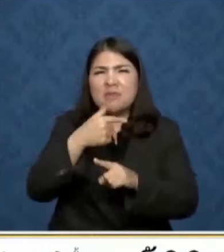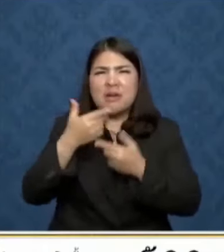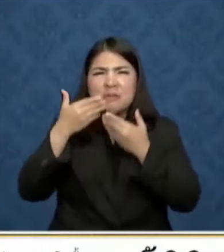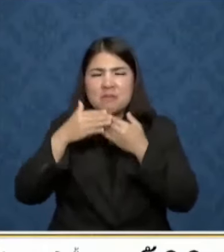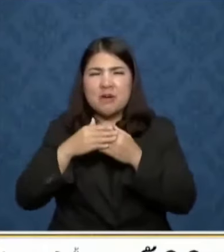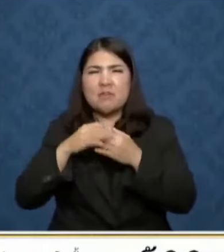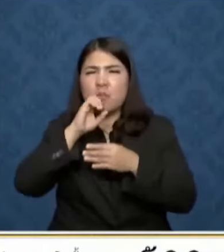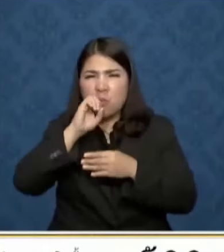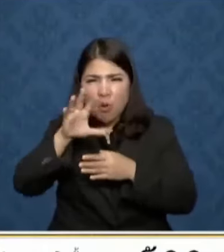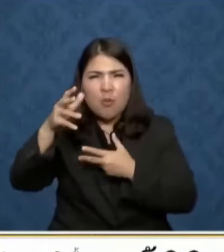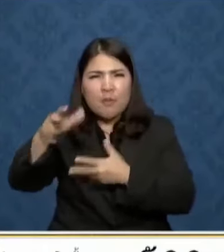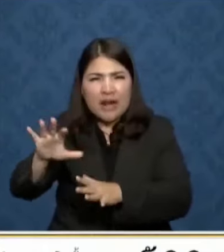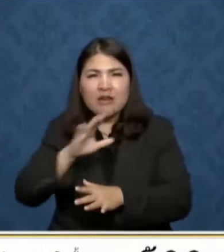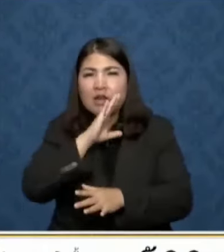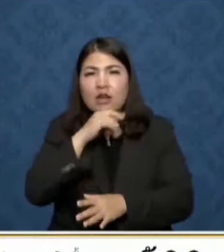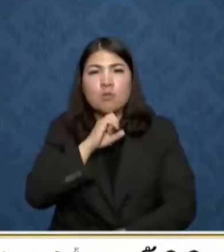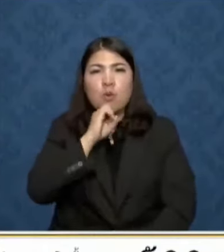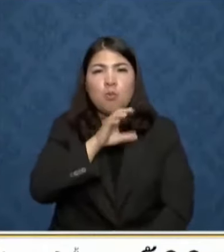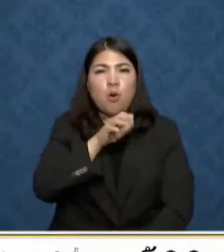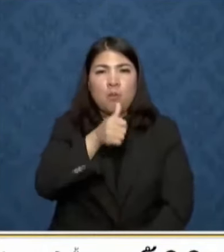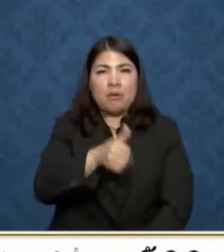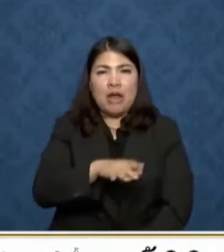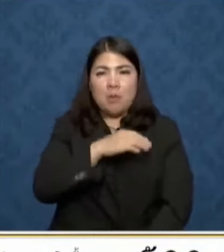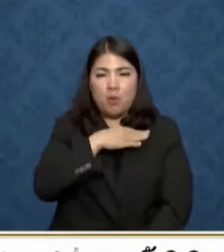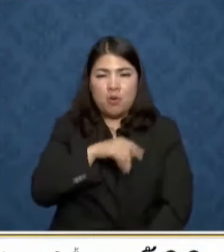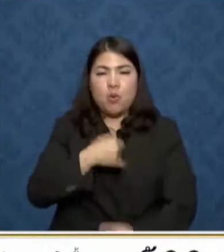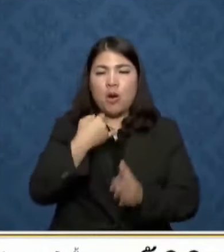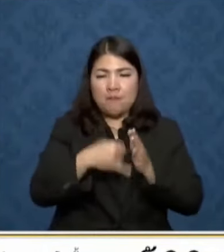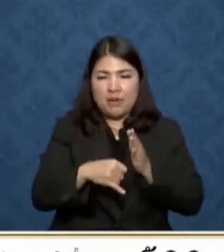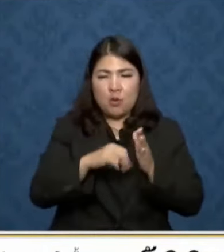องเกิ้นเมอไร ใช้ข้อง่